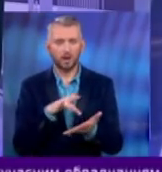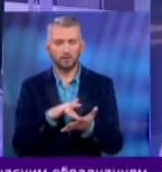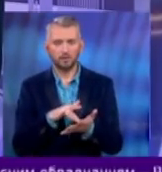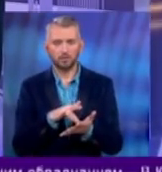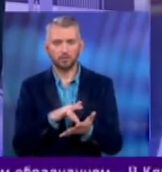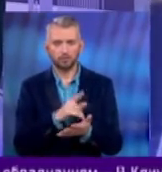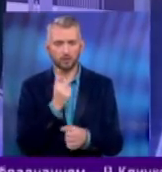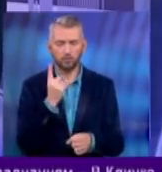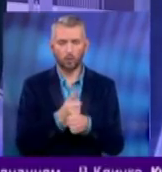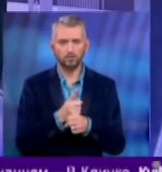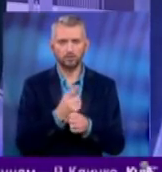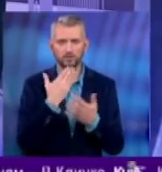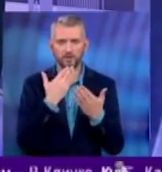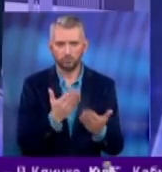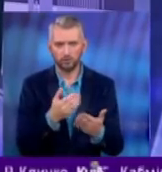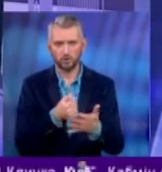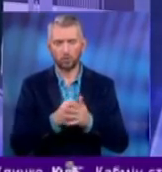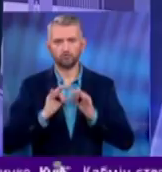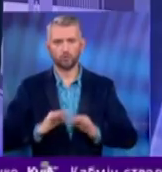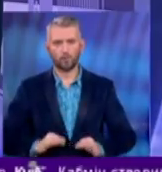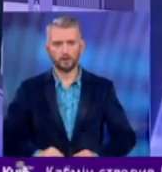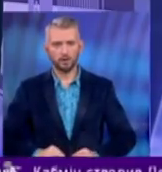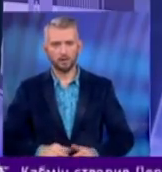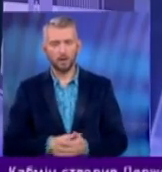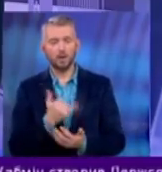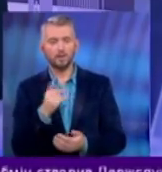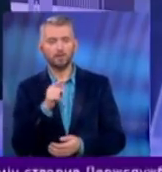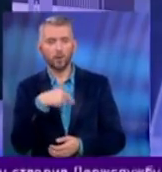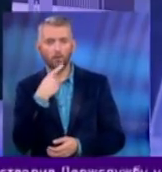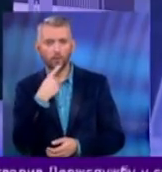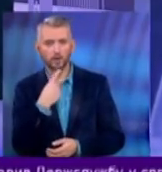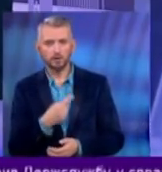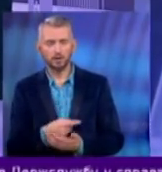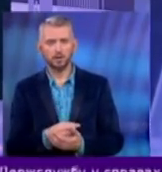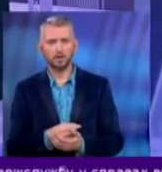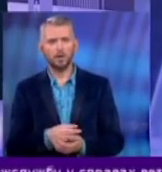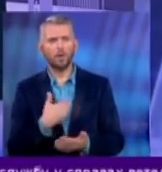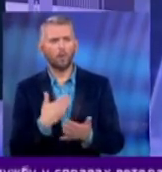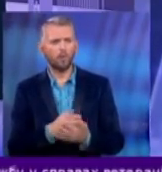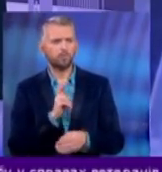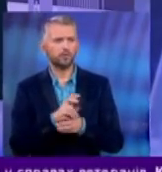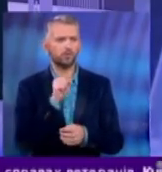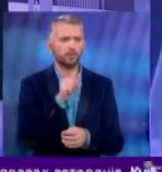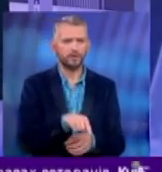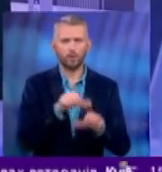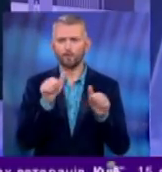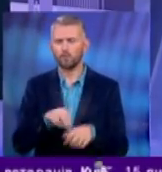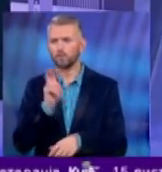дозволено звертатися до чиновників. Зараз ви говорите, уряд, зайдіть туди, оформте